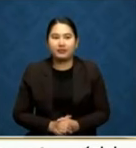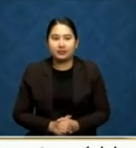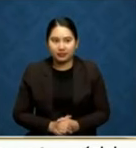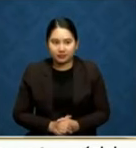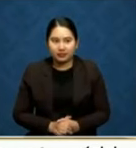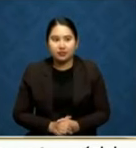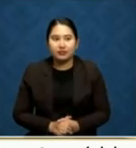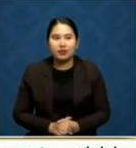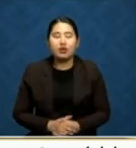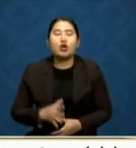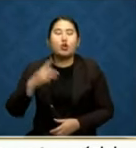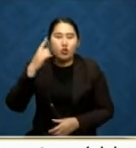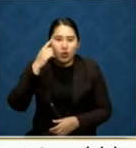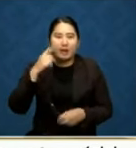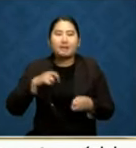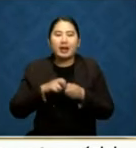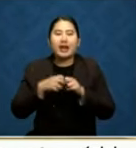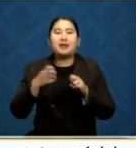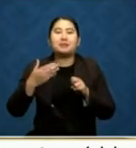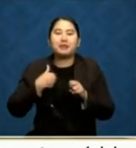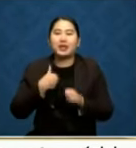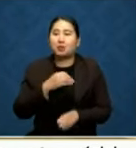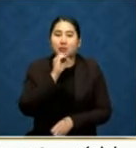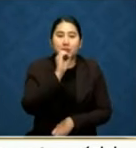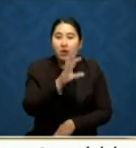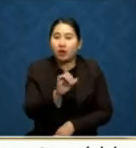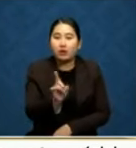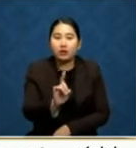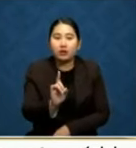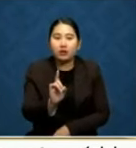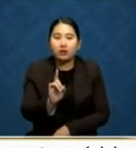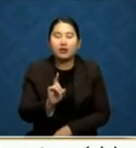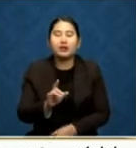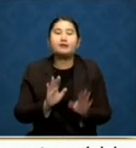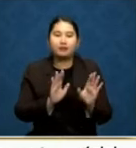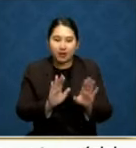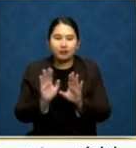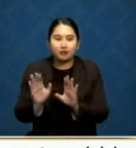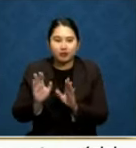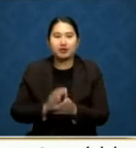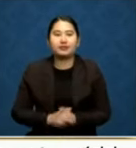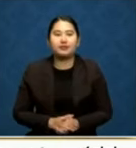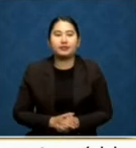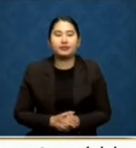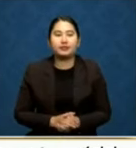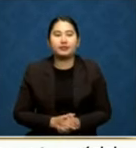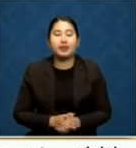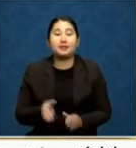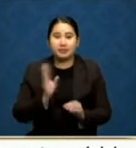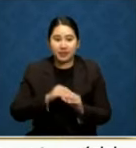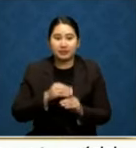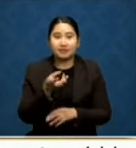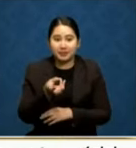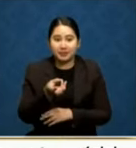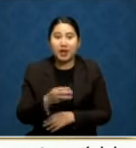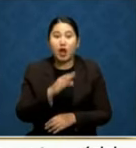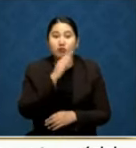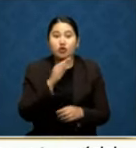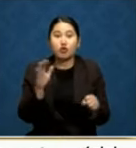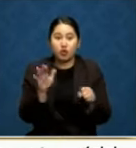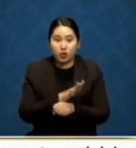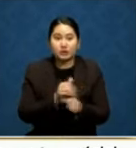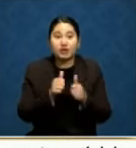ไม่รู้จะไปหาที่รองทุขตรไหน ฝาอีเรื่องเดียวนะครับถ้าท่านมีได้ครบ